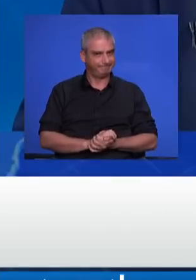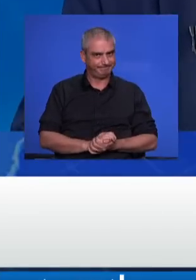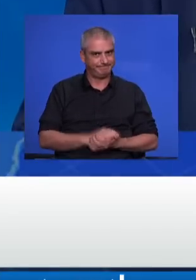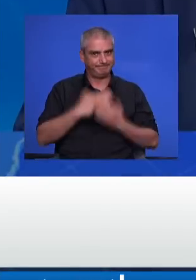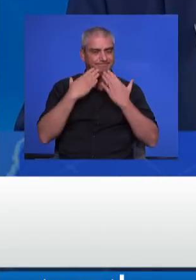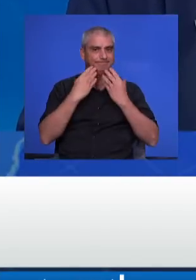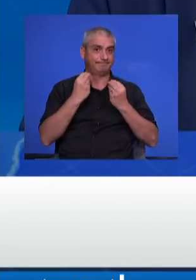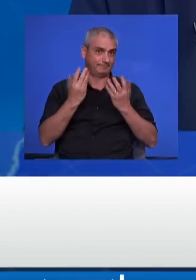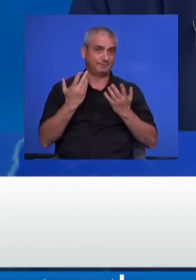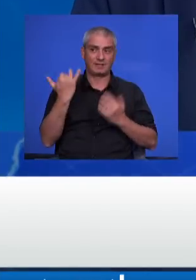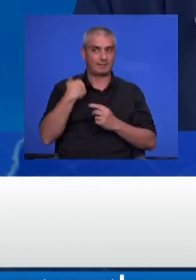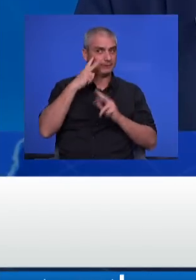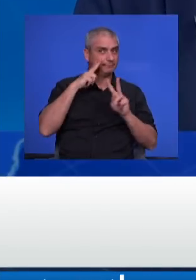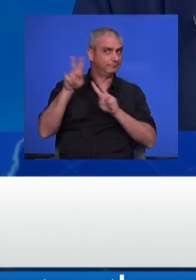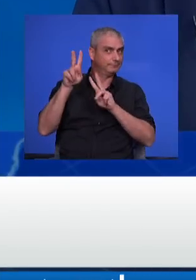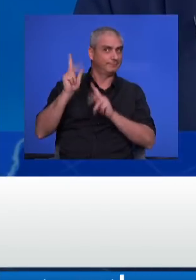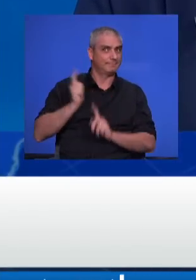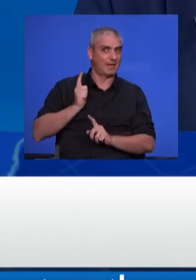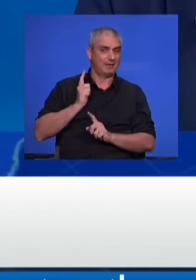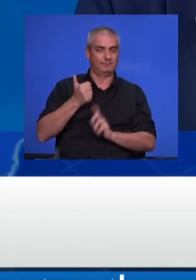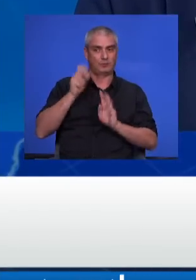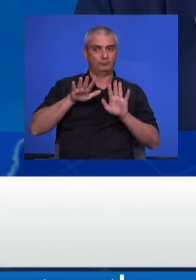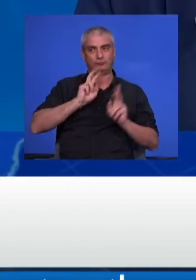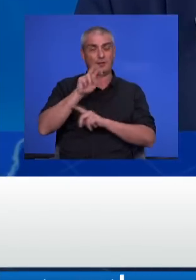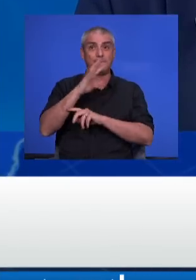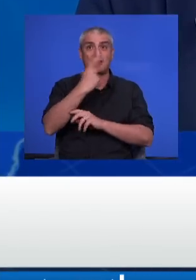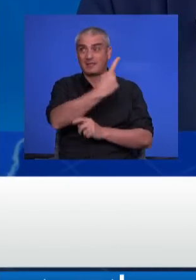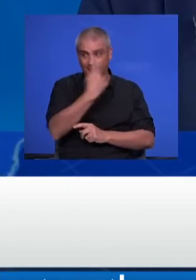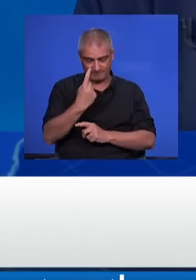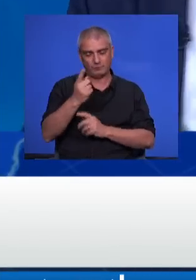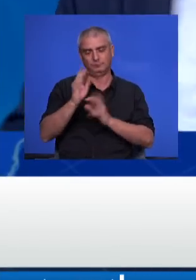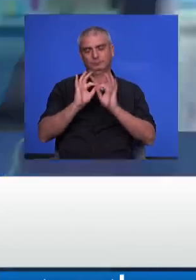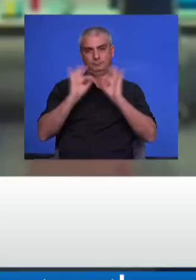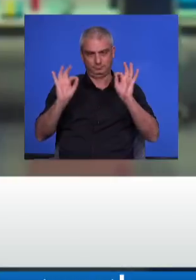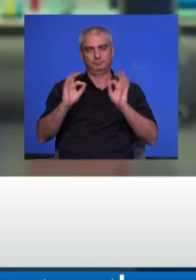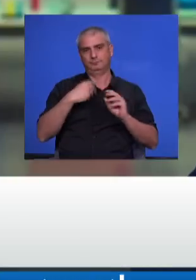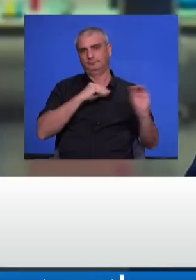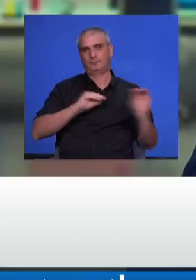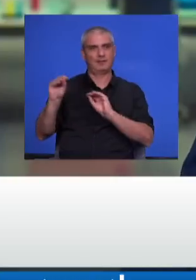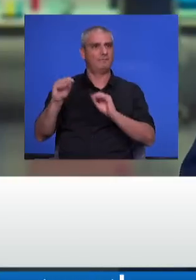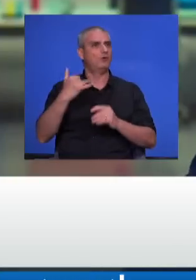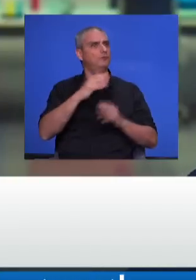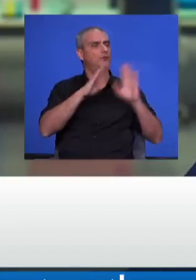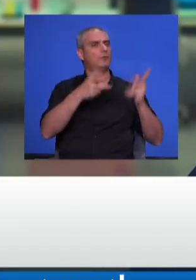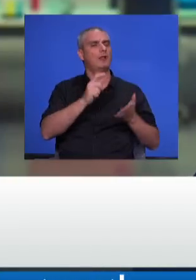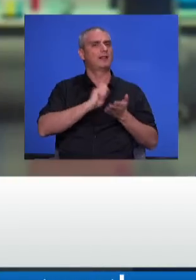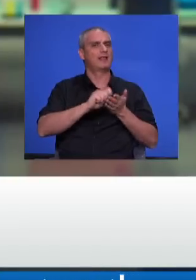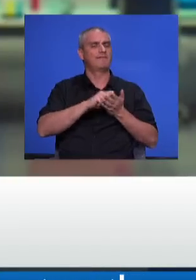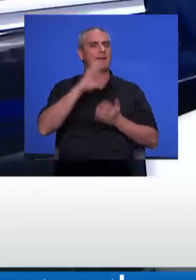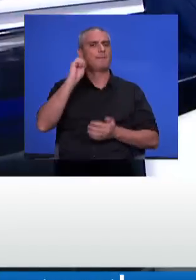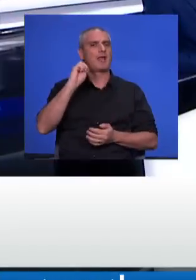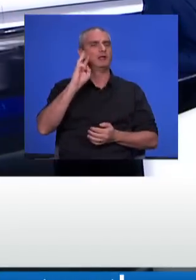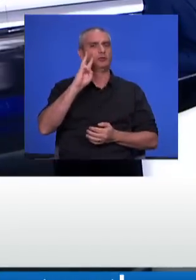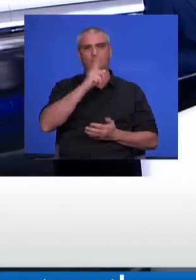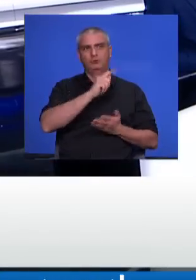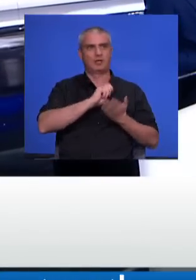אנחנו כל הזמן עם עין שם, ונעבור אלייך ברגע שתתחיל מסיבת העיתונאים. איתנו כאן באולפן מיכאל שמש, כתבנו הפוליטי ליאל